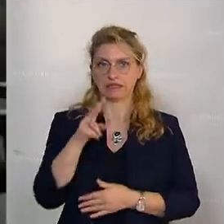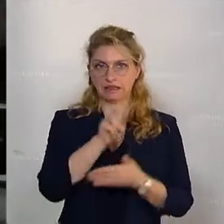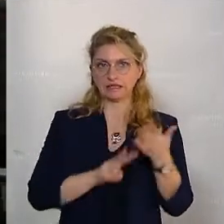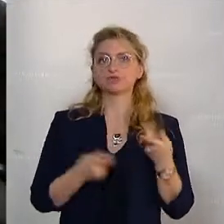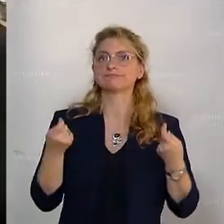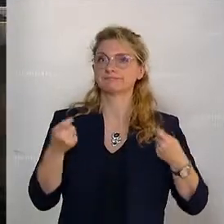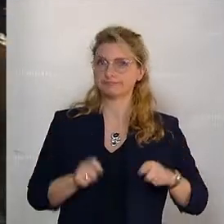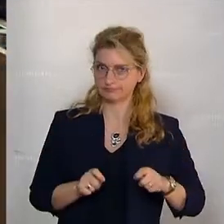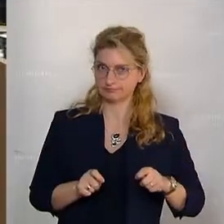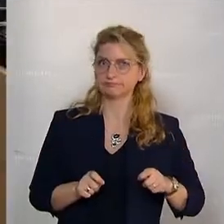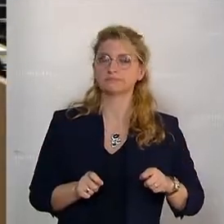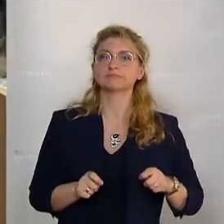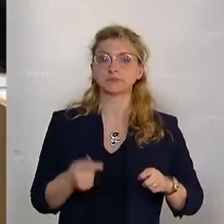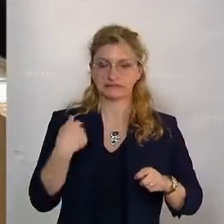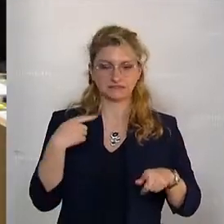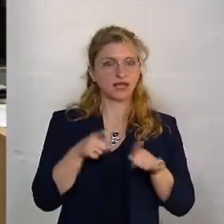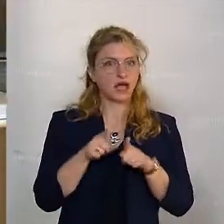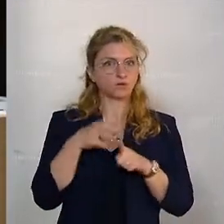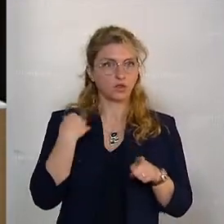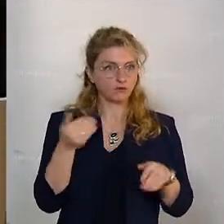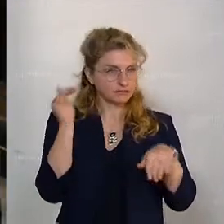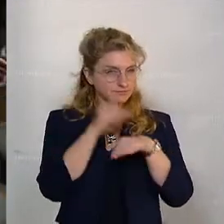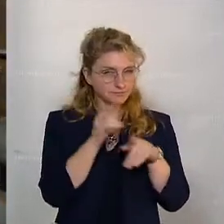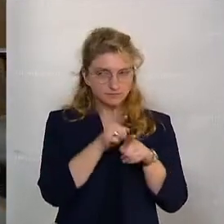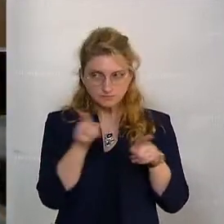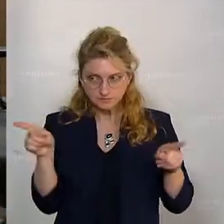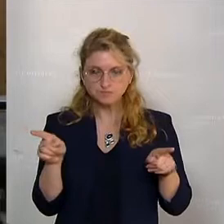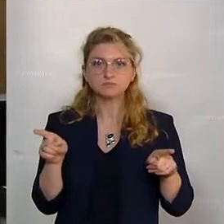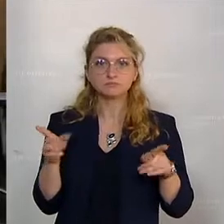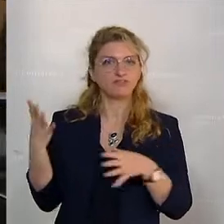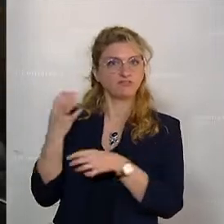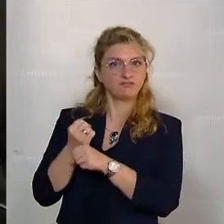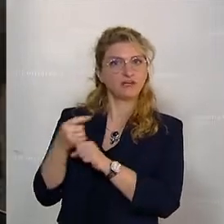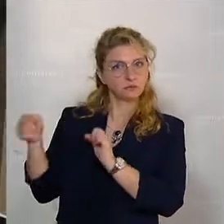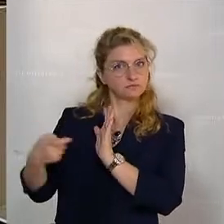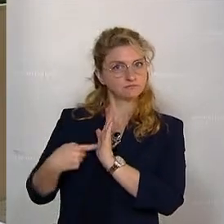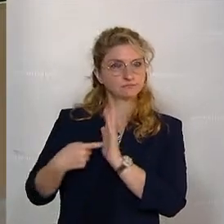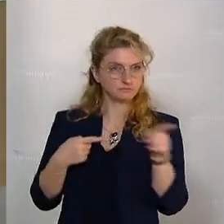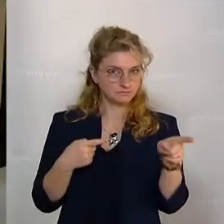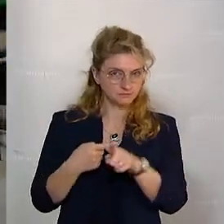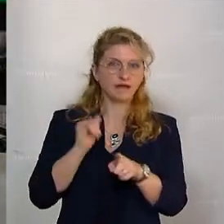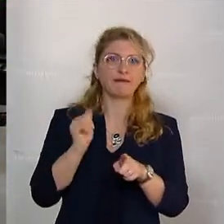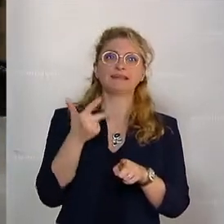beschlossen und ausdrücklich stelle ich auch noch einmal die verfassungsmäßig erforderliche Zweidrittelmehrheit fest. Lesung.